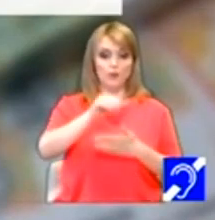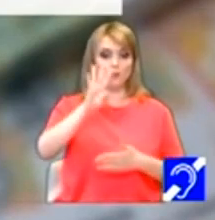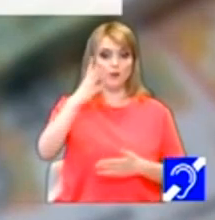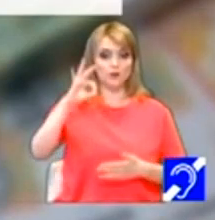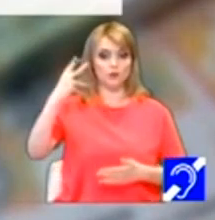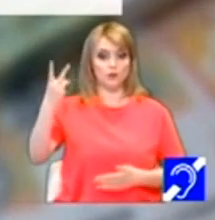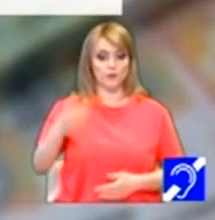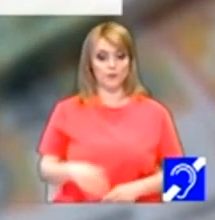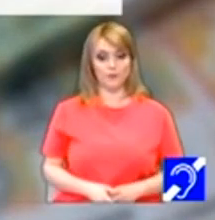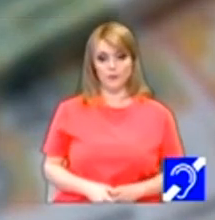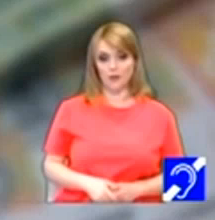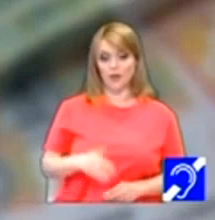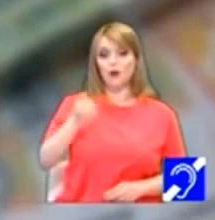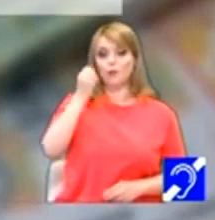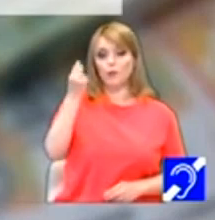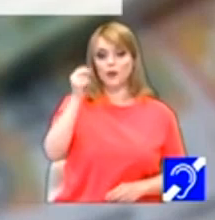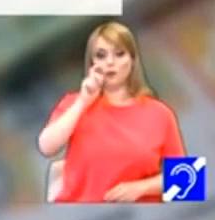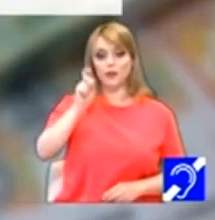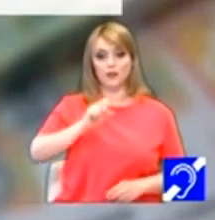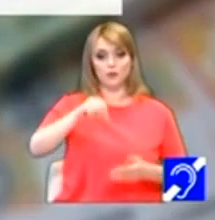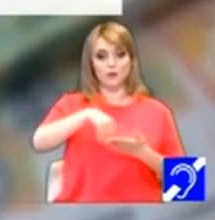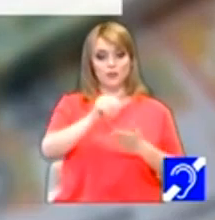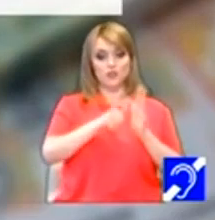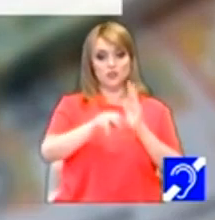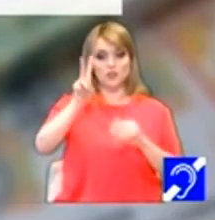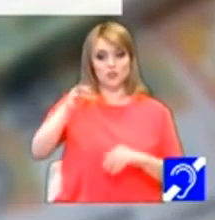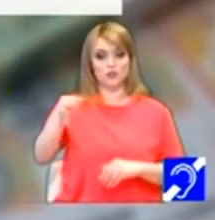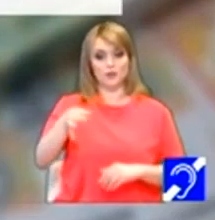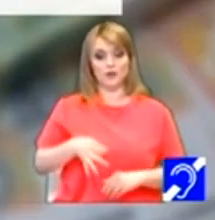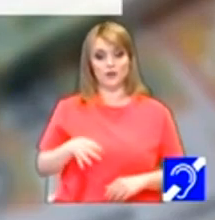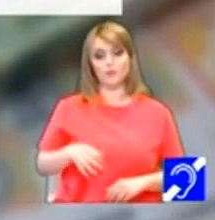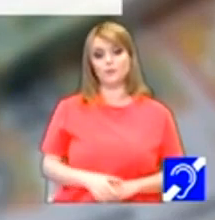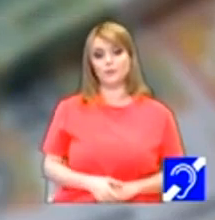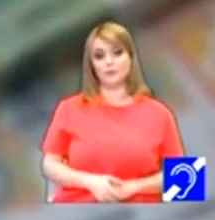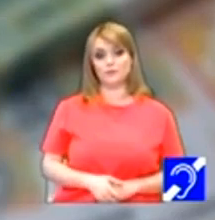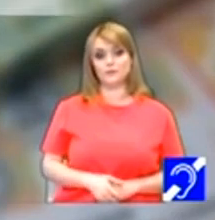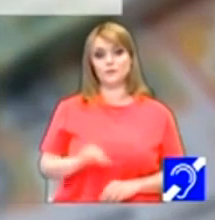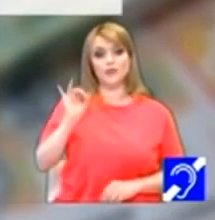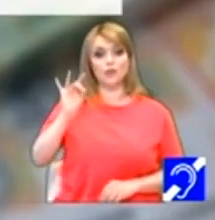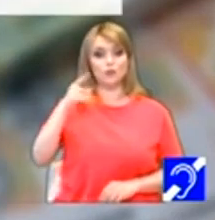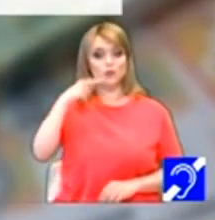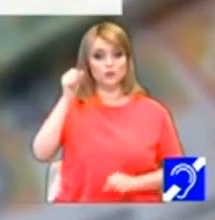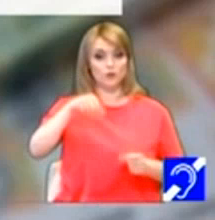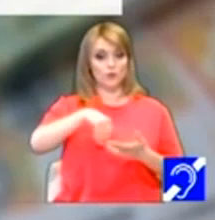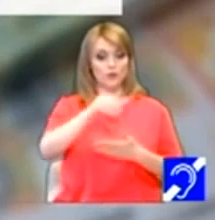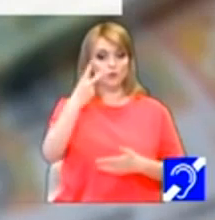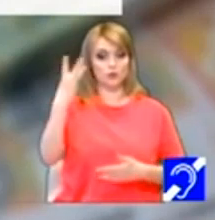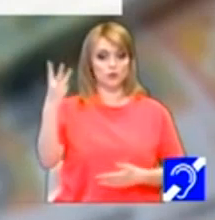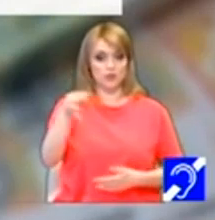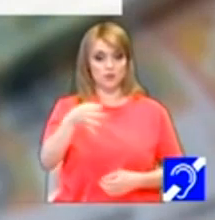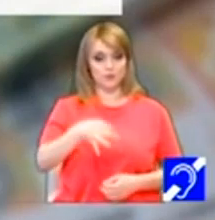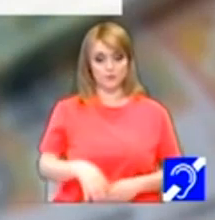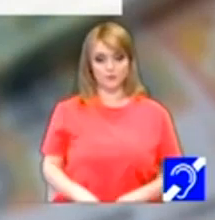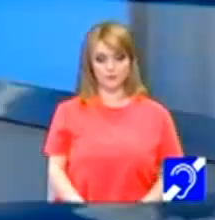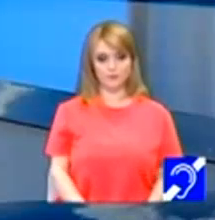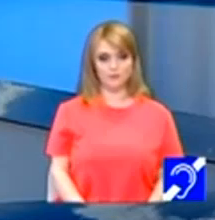4 lei și 2 bani cu un ban mai mult. Hrivna ucraineană rămâne la 62 de bani. Își păstrează cotația și rubla rusească 23 de